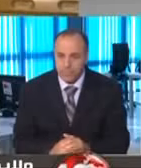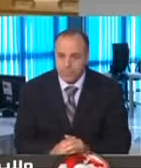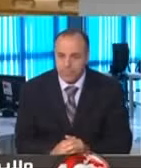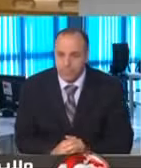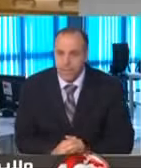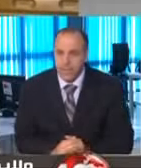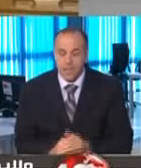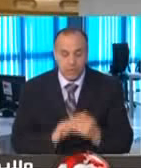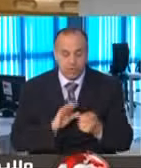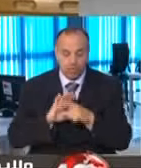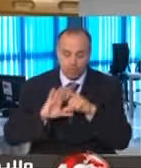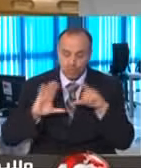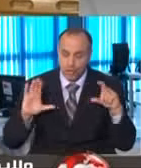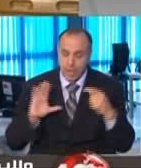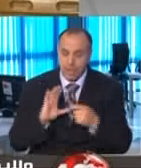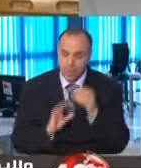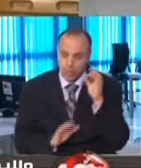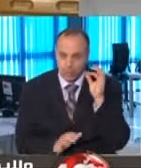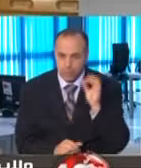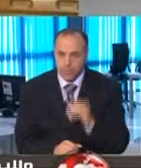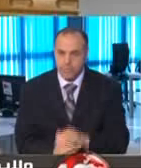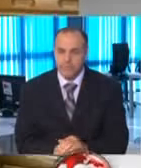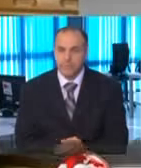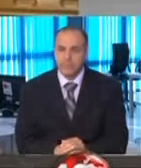رددنا شعارات وطنية،